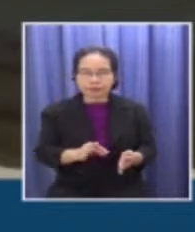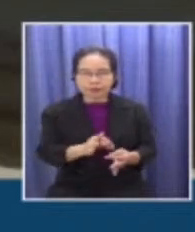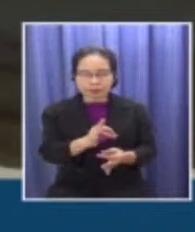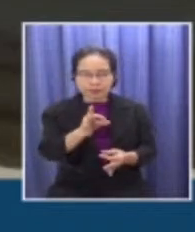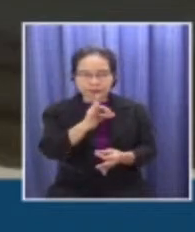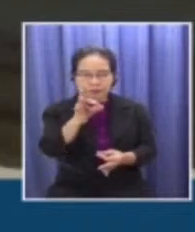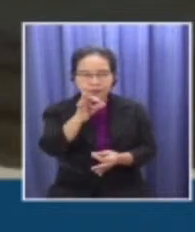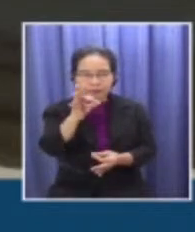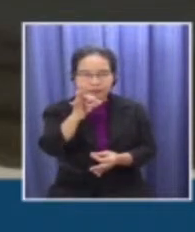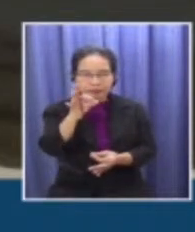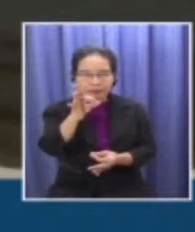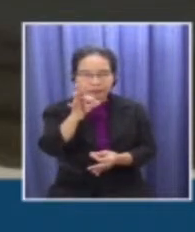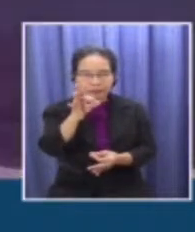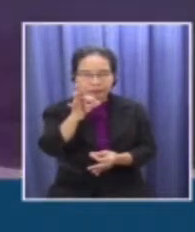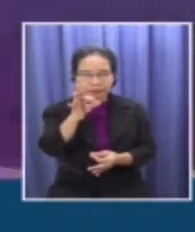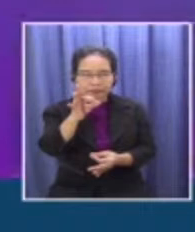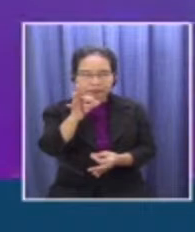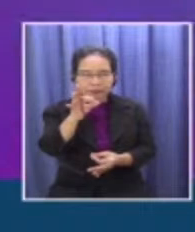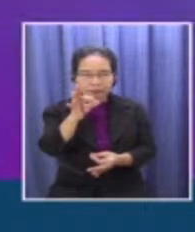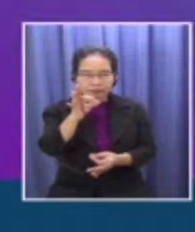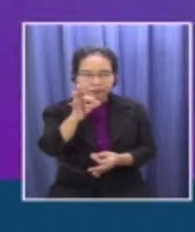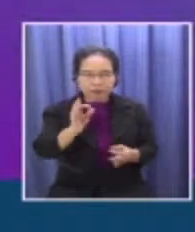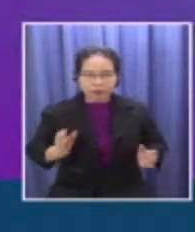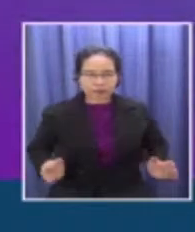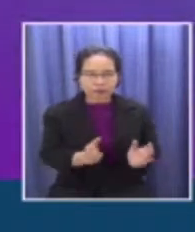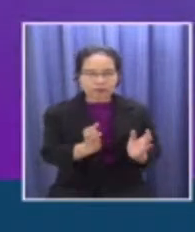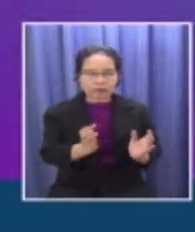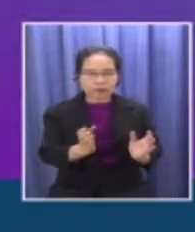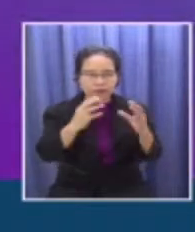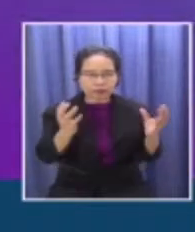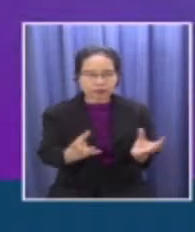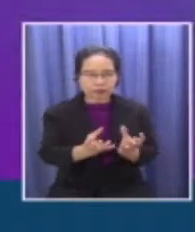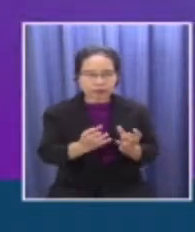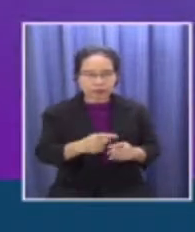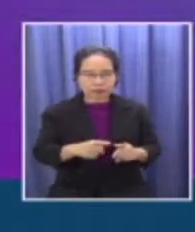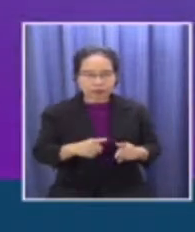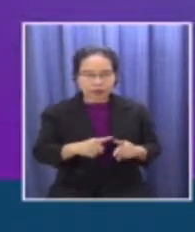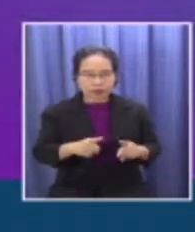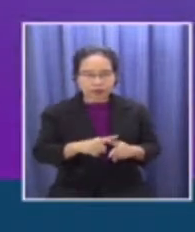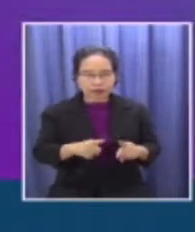atete mu. Na saa ahonhom yi